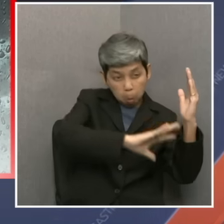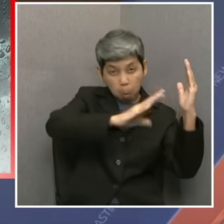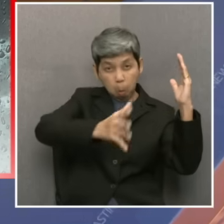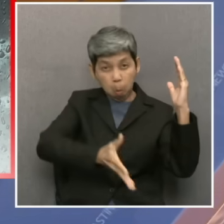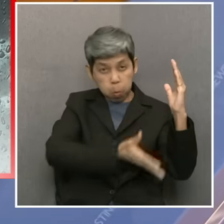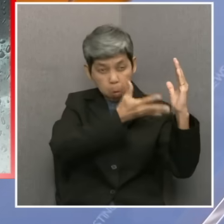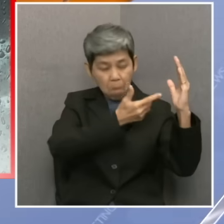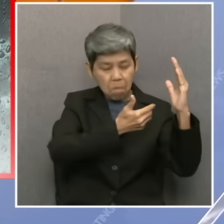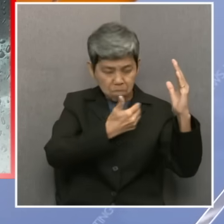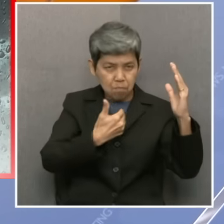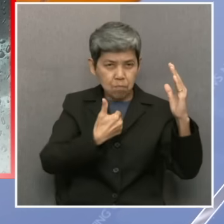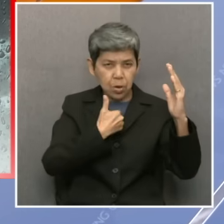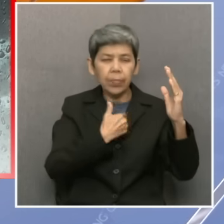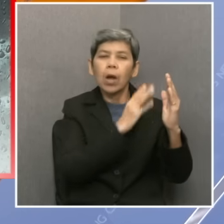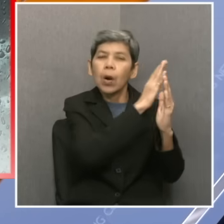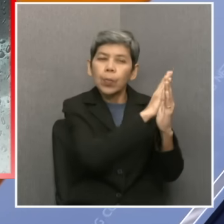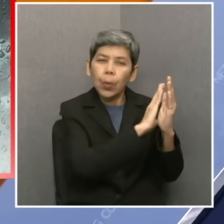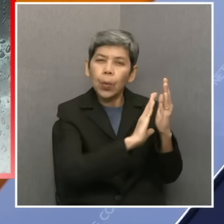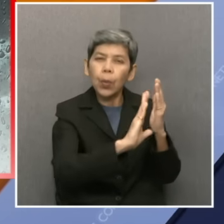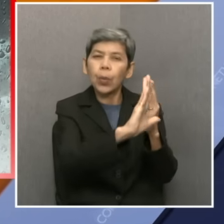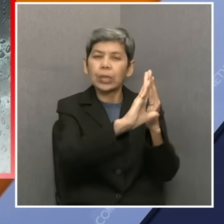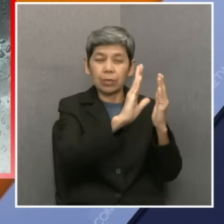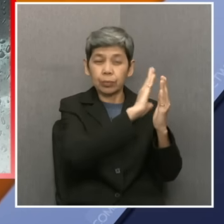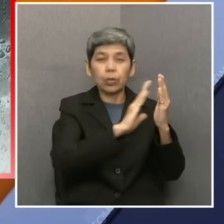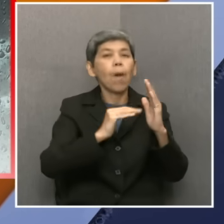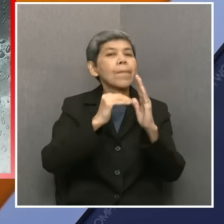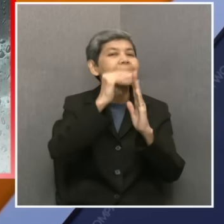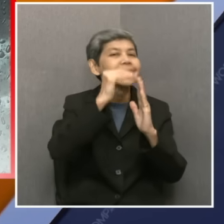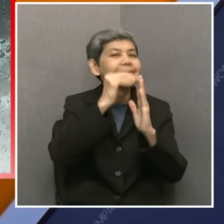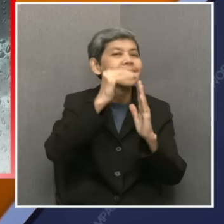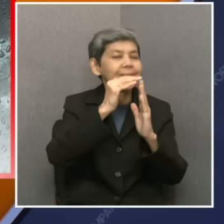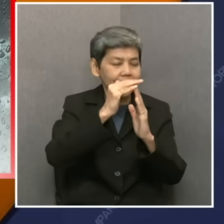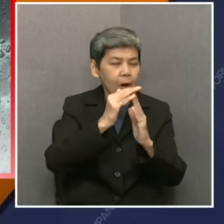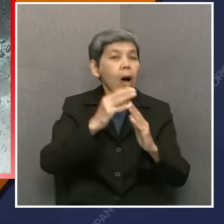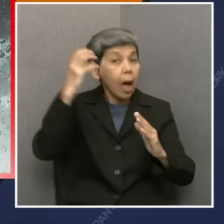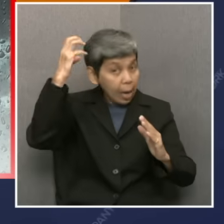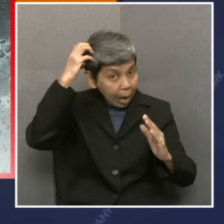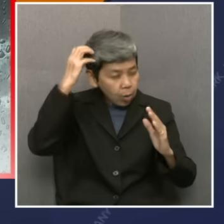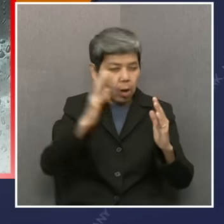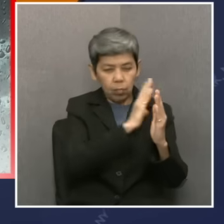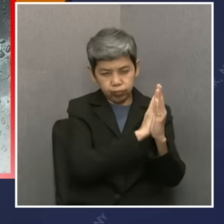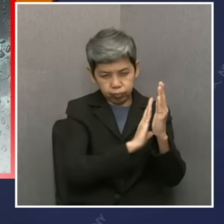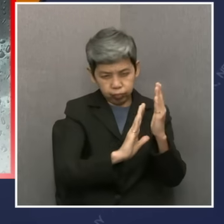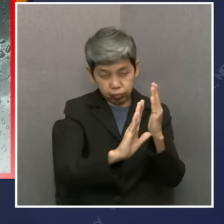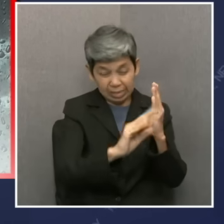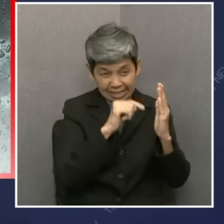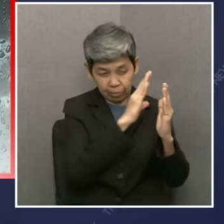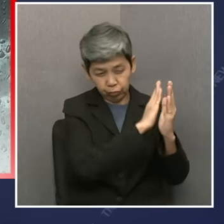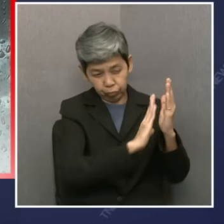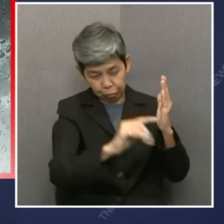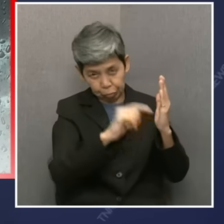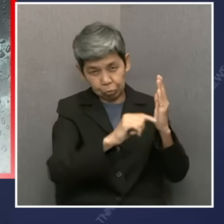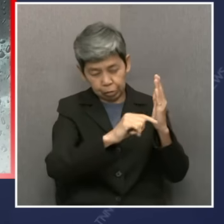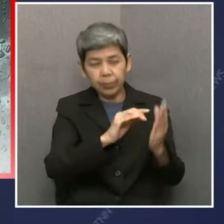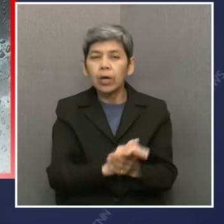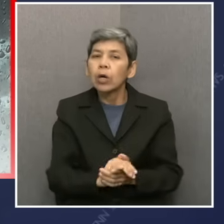ประกอบกับจะมีร่องมรสุมพาดผ่านตอนบนของภาคเหนือและประเทศลาวตอนบนเข้าสู่หย่อมความกดอากาศต่ำ